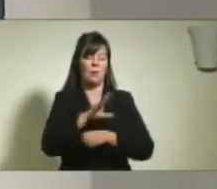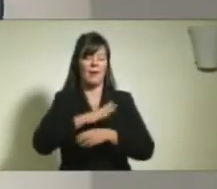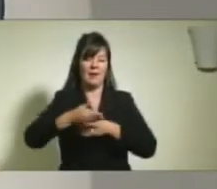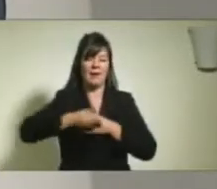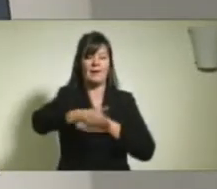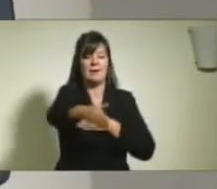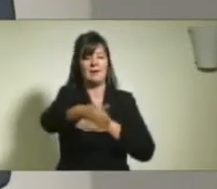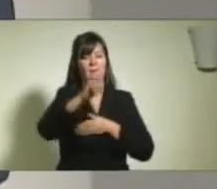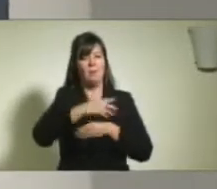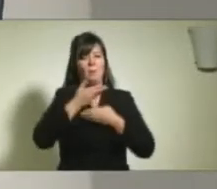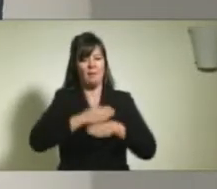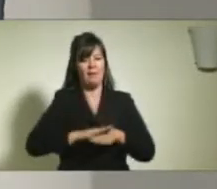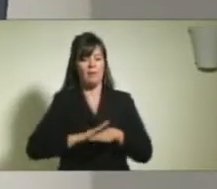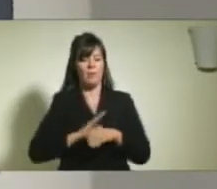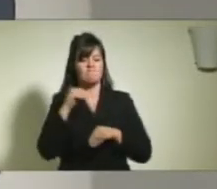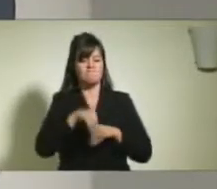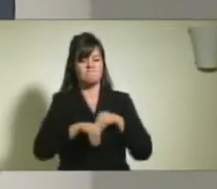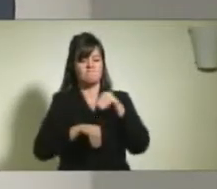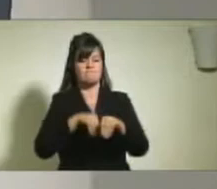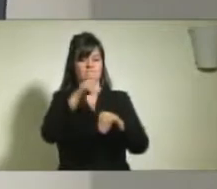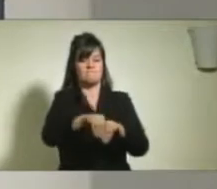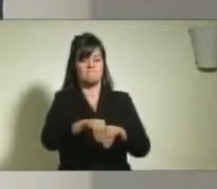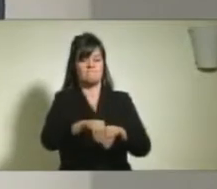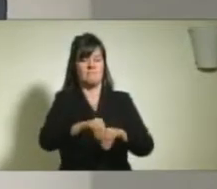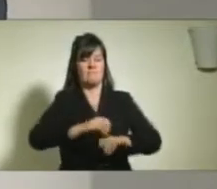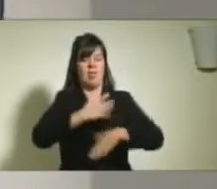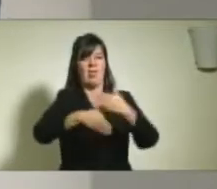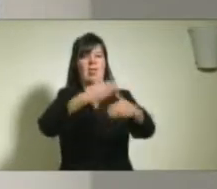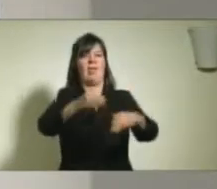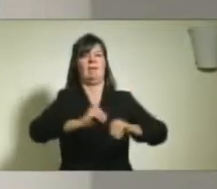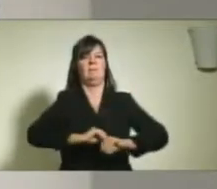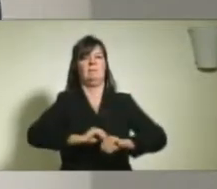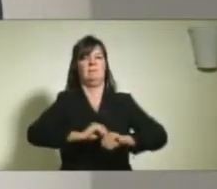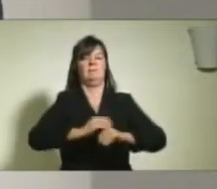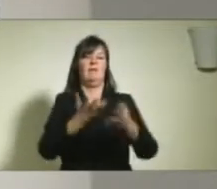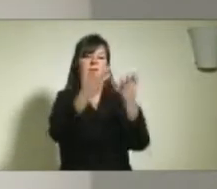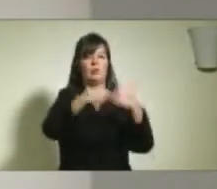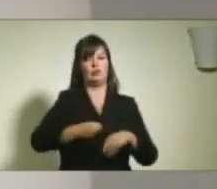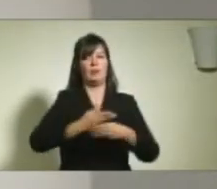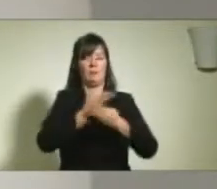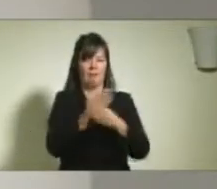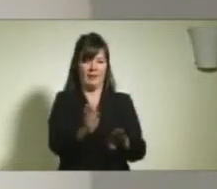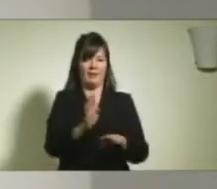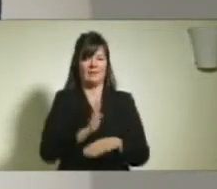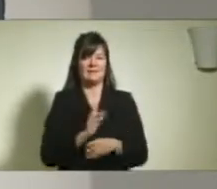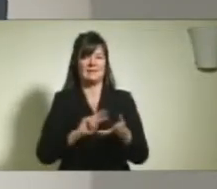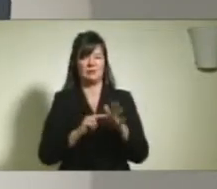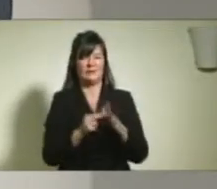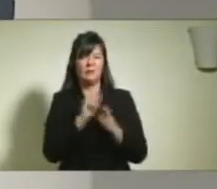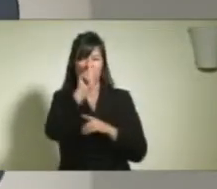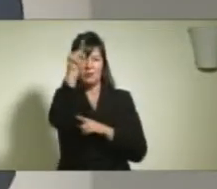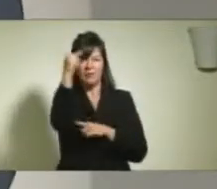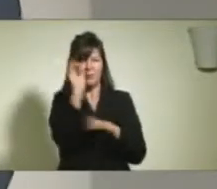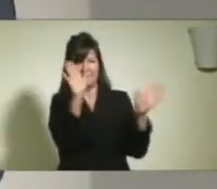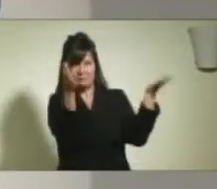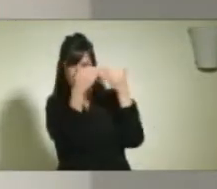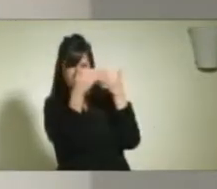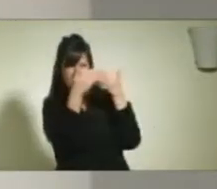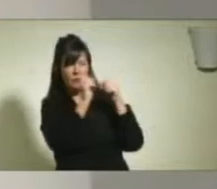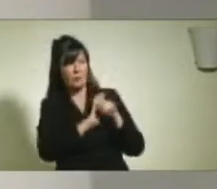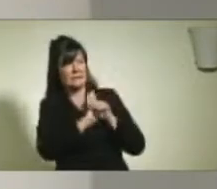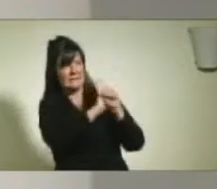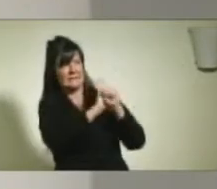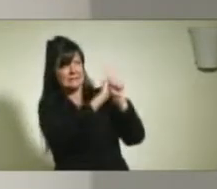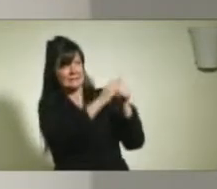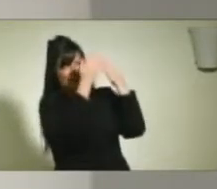différents jalons. Parce qu'il faut... il y a une différence importante ici. Il faut forcer le gouvernement. Il faut forcer